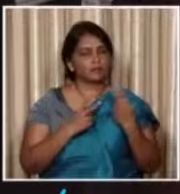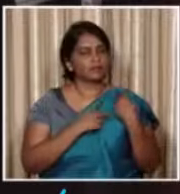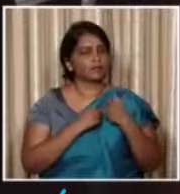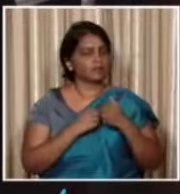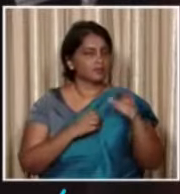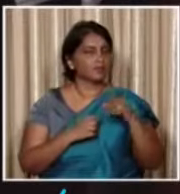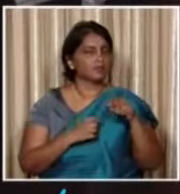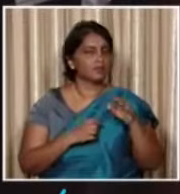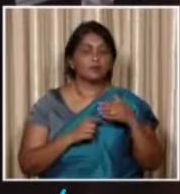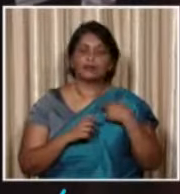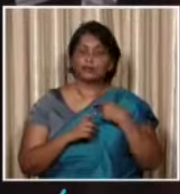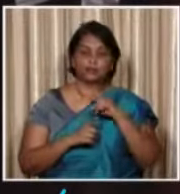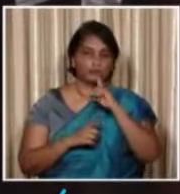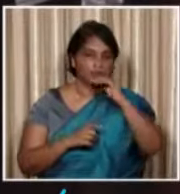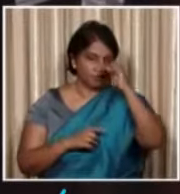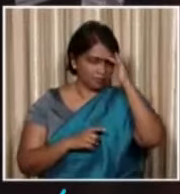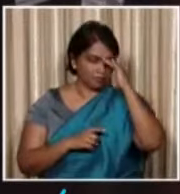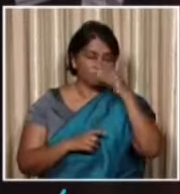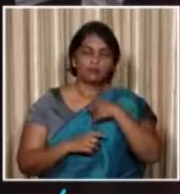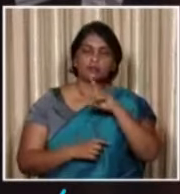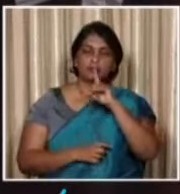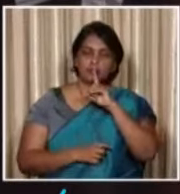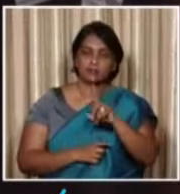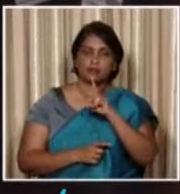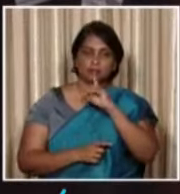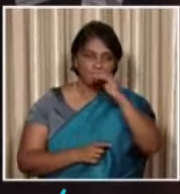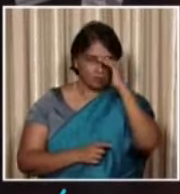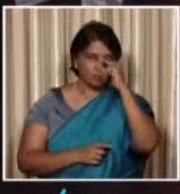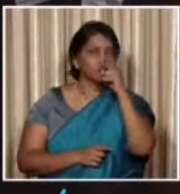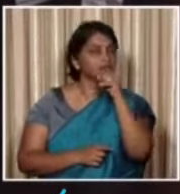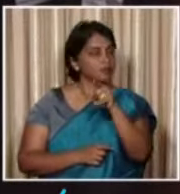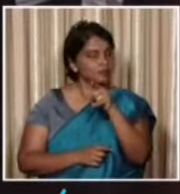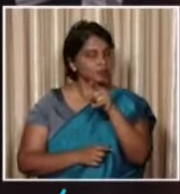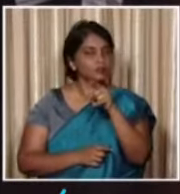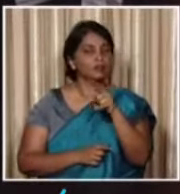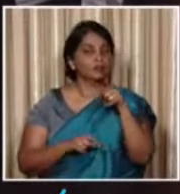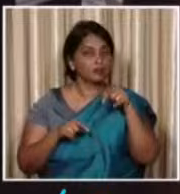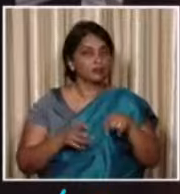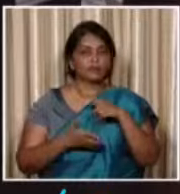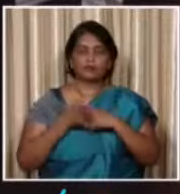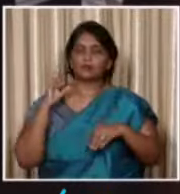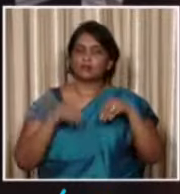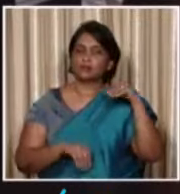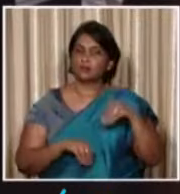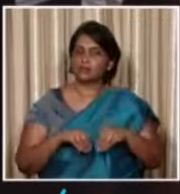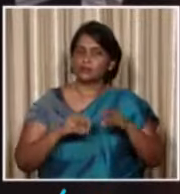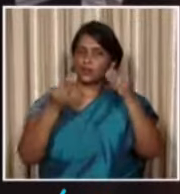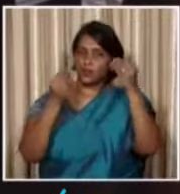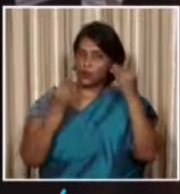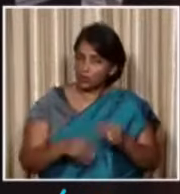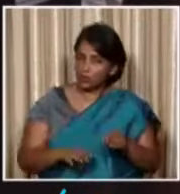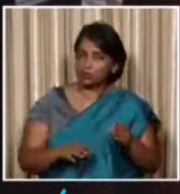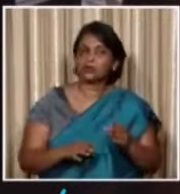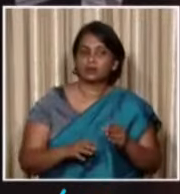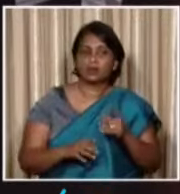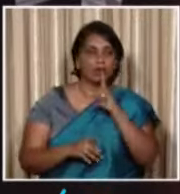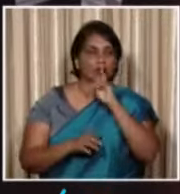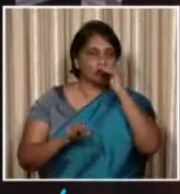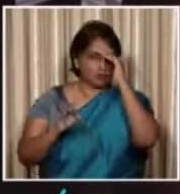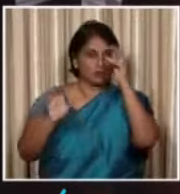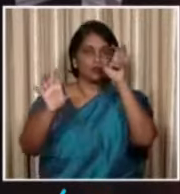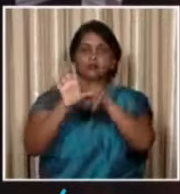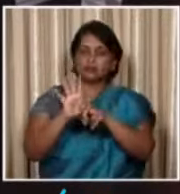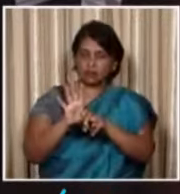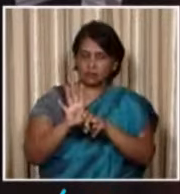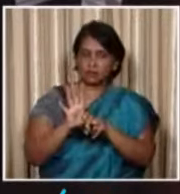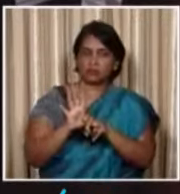ඉටු කරනවා ඒ නිසා කථානායකතුමාට අපි කියනවා කථානායකතුමනි ඔබතුමා අද මේ ඡන්දයෙන් පරාජය කරාට පස්සේ නැවත කථානායක මුටුවේ වාඩි